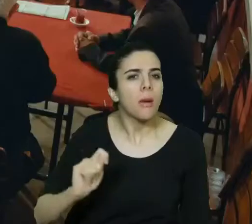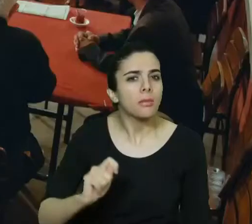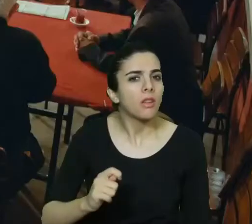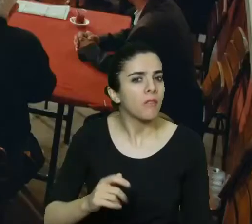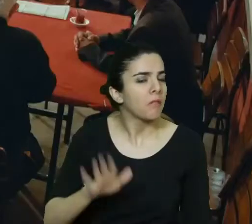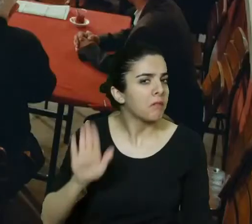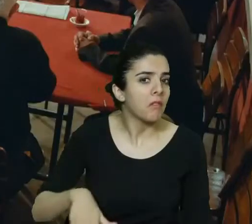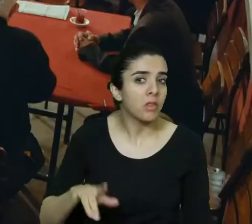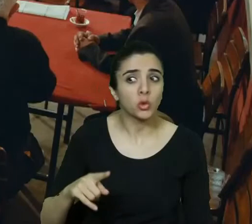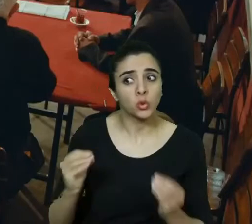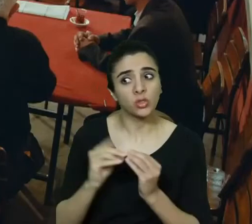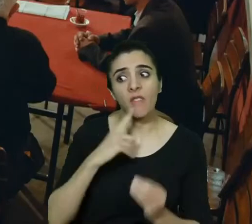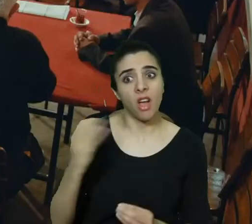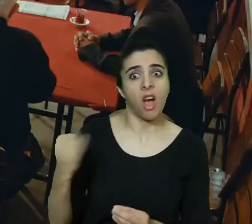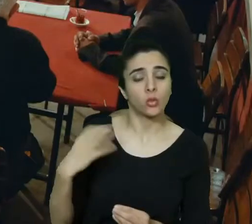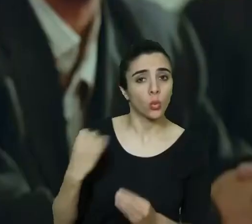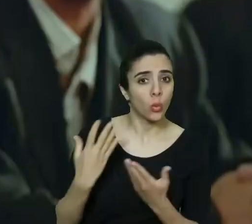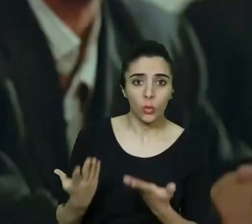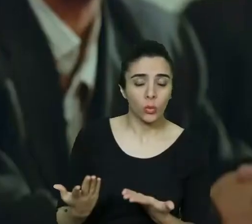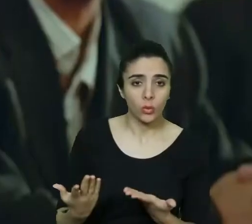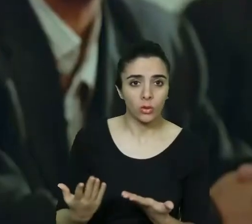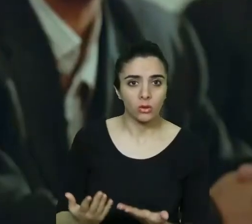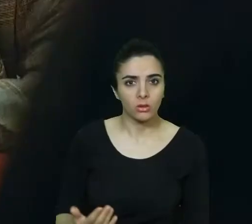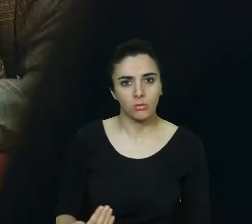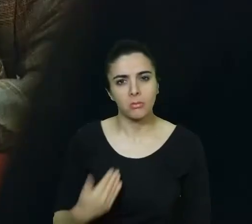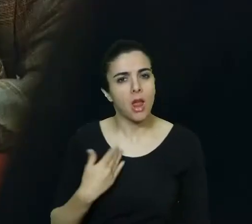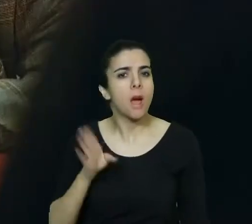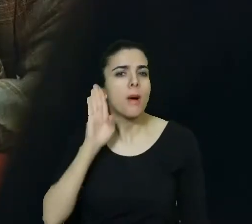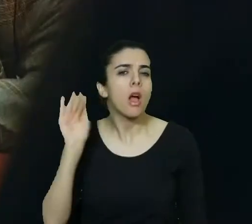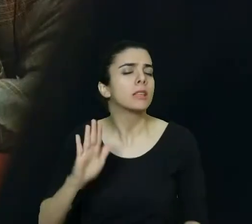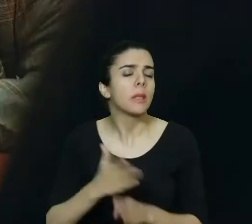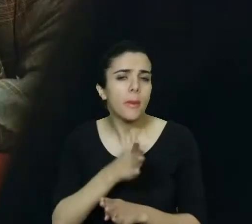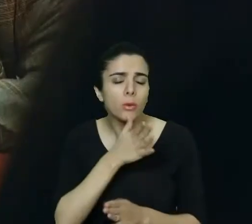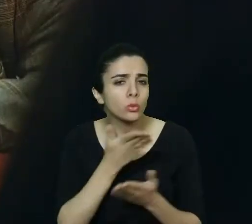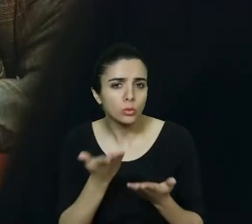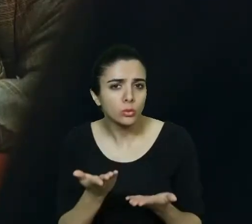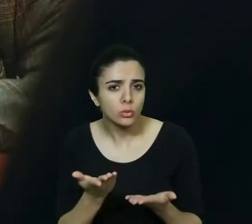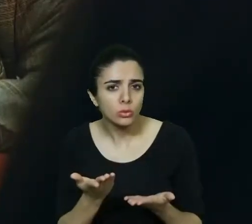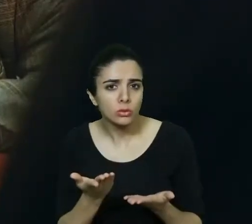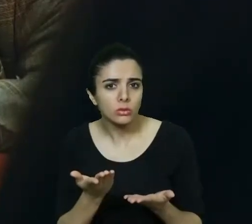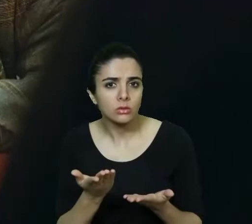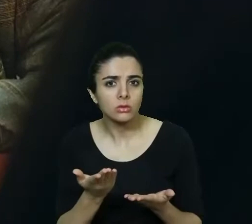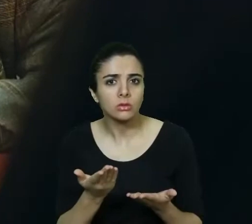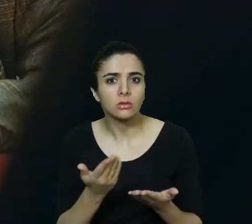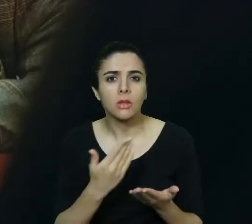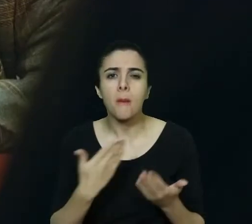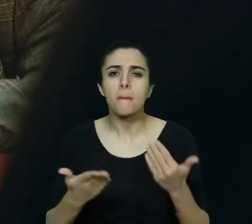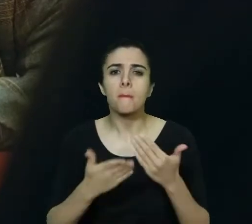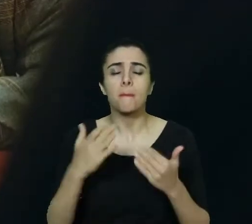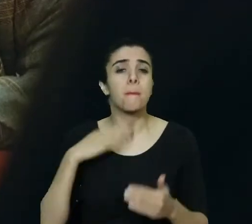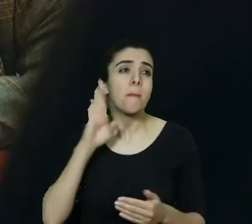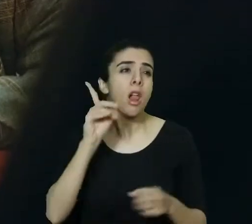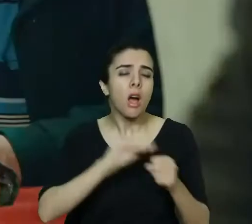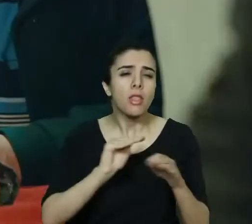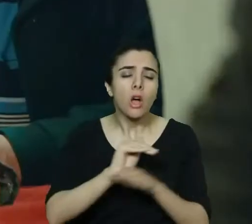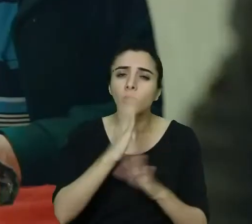işi. Suçu bize atıyorlar. Ben Malatya'dan niye geldim sanıyorsunuz? Bizim Malatya'da başımıza gelenleri